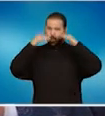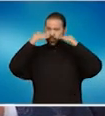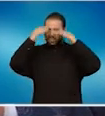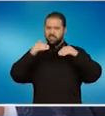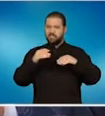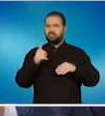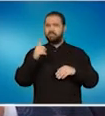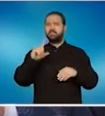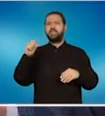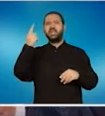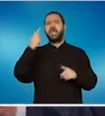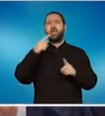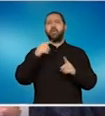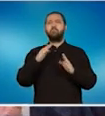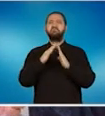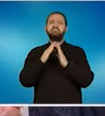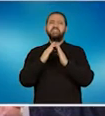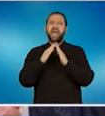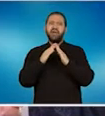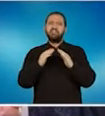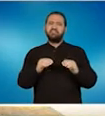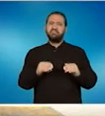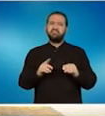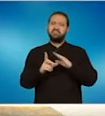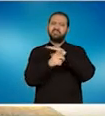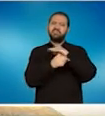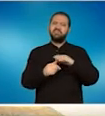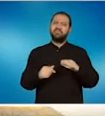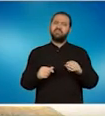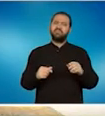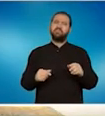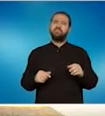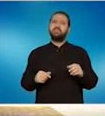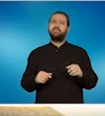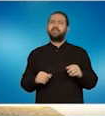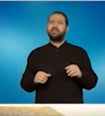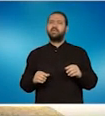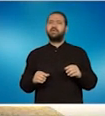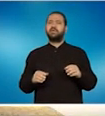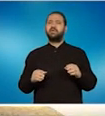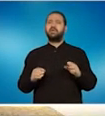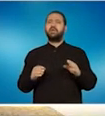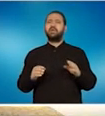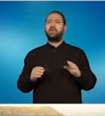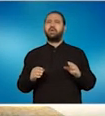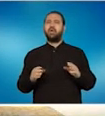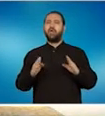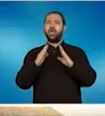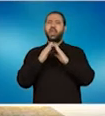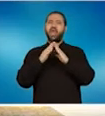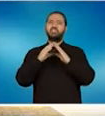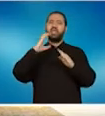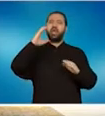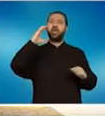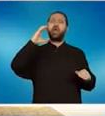și hirotonit pe seama unui cătun, practic, din comuna Poenarii Burchi, din județul Prahova,